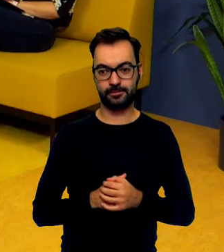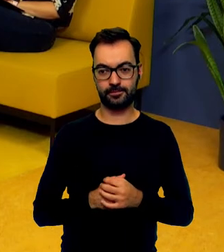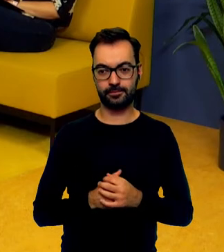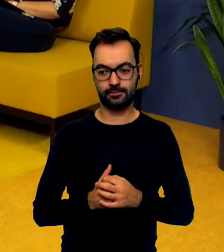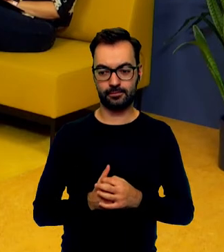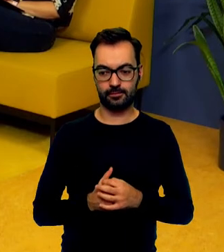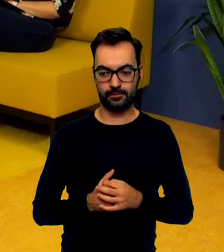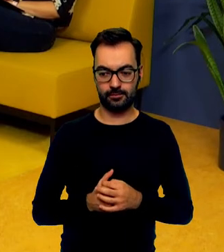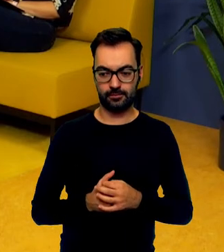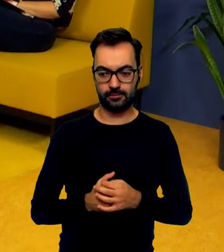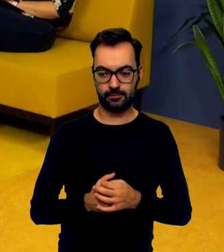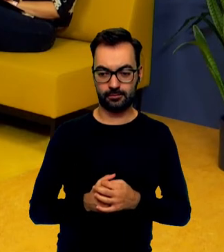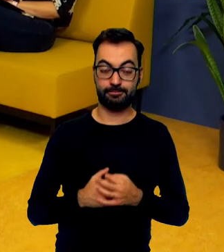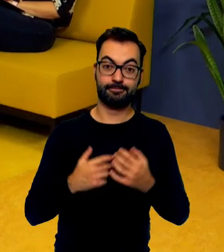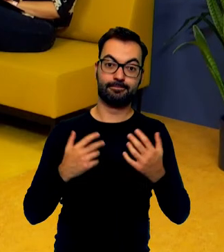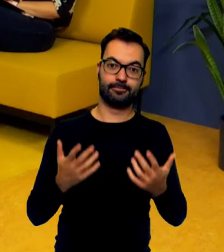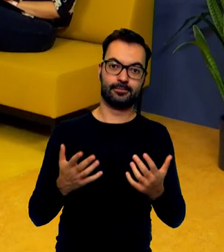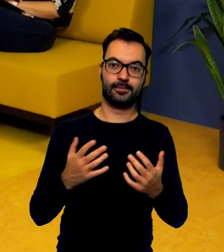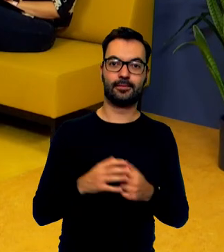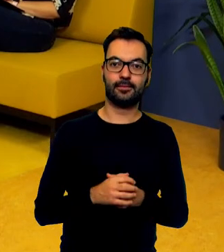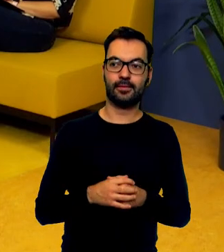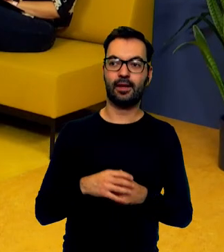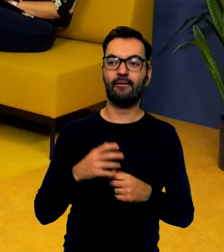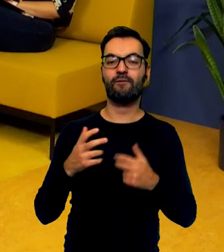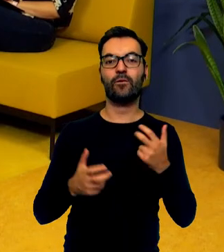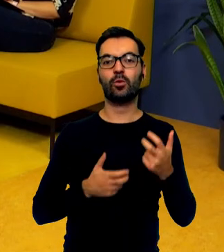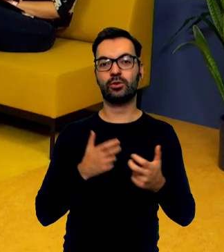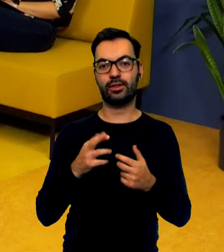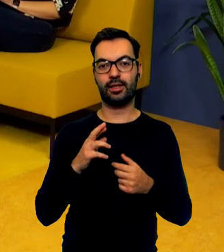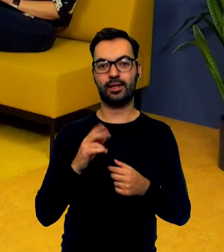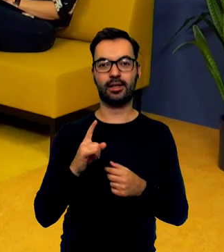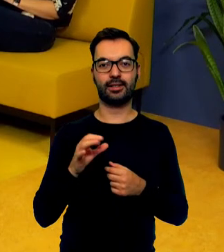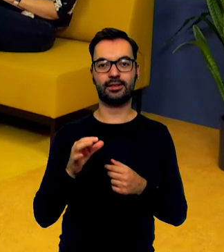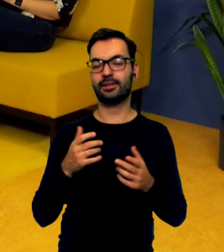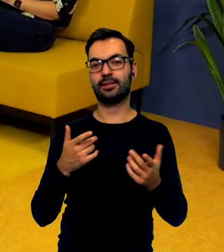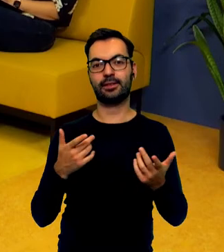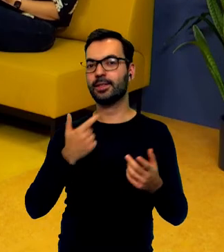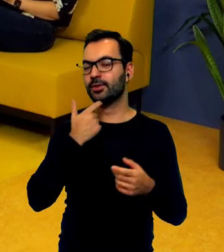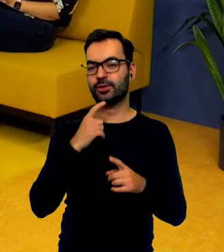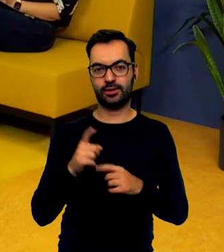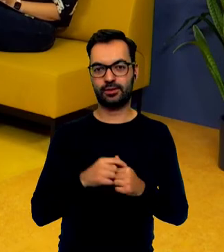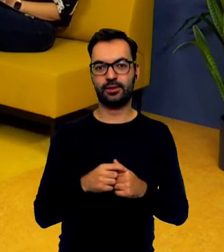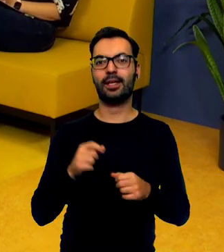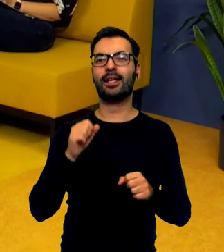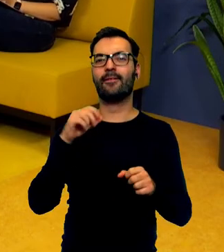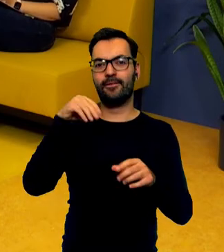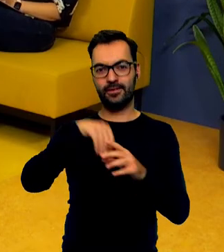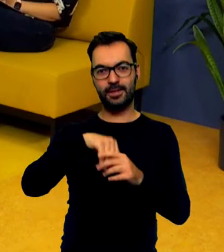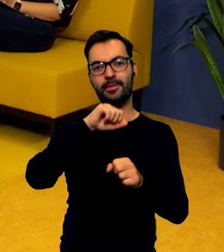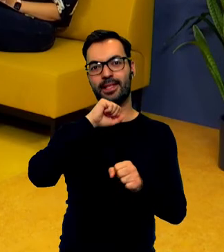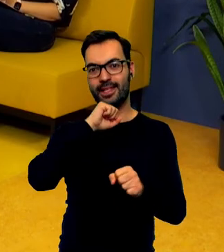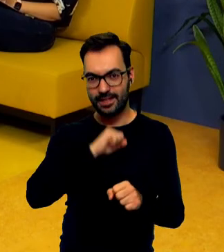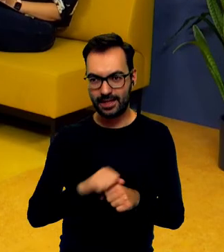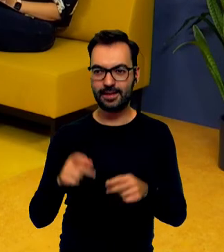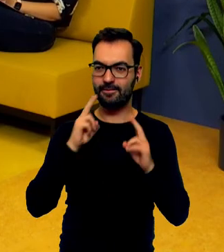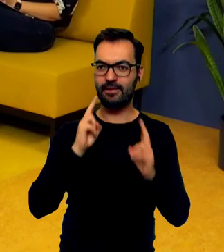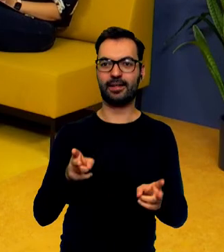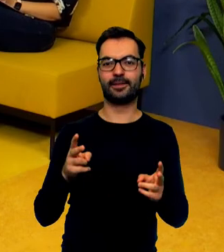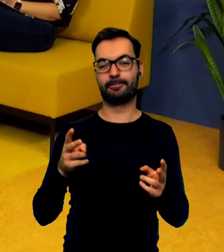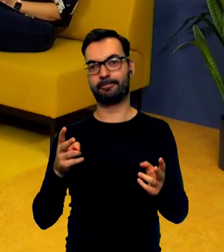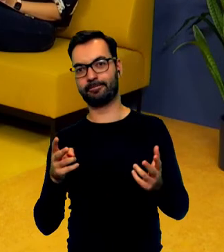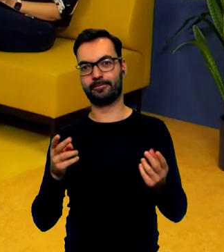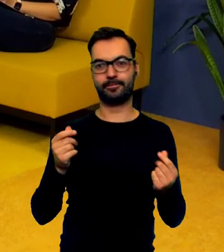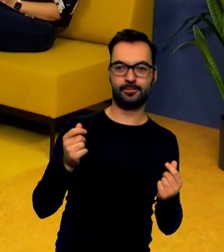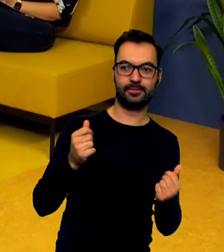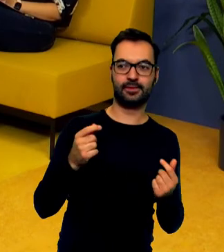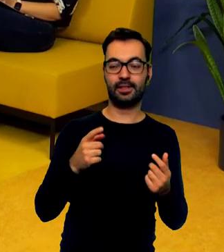ten, cóż, rys funkcjonalny polega na tym, że tu rzeczywiście są zebrane takie,